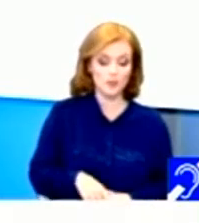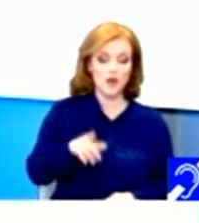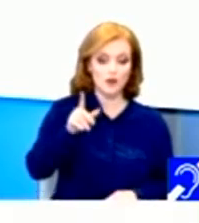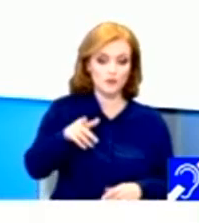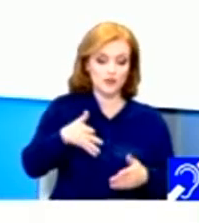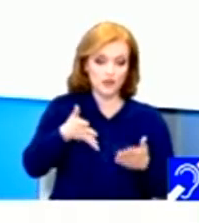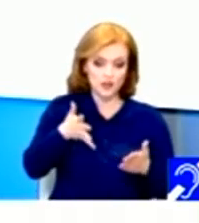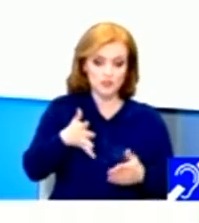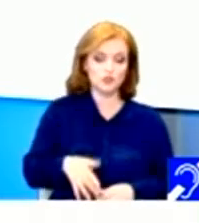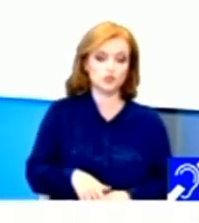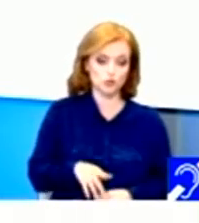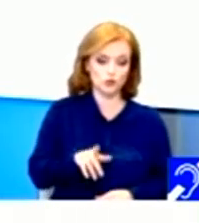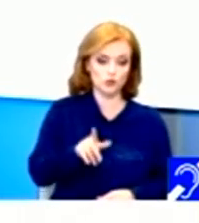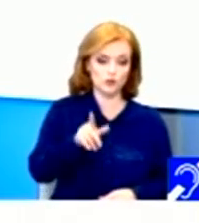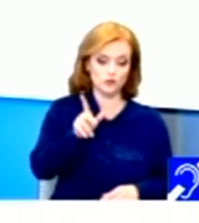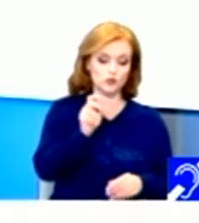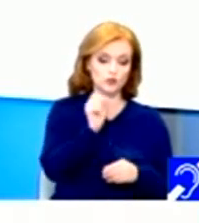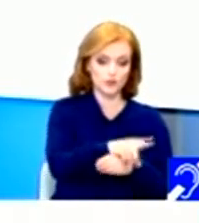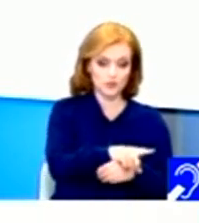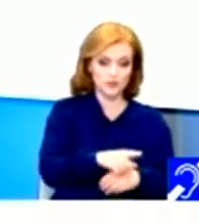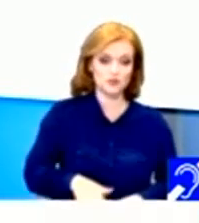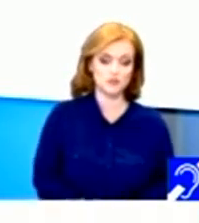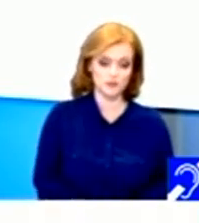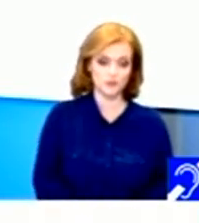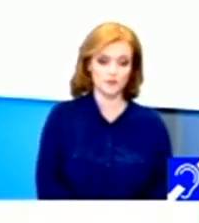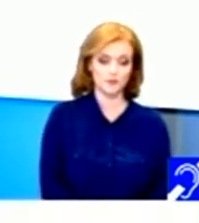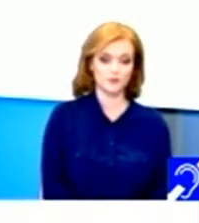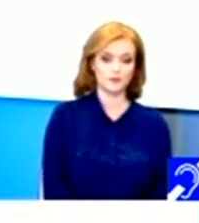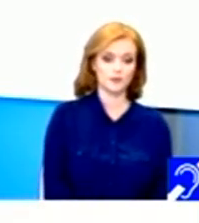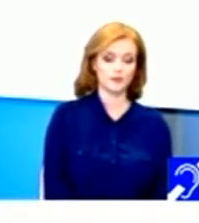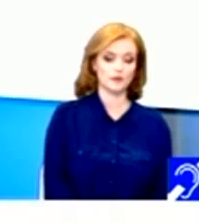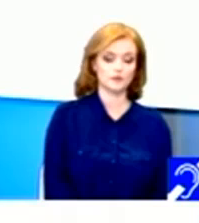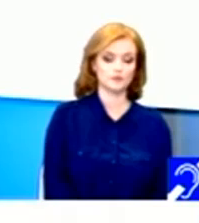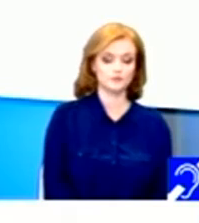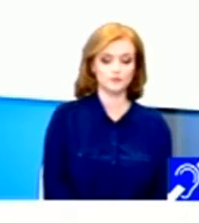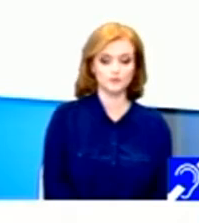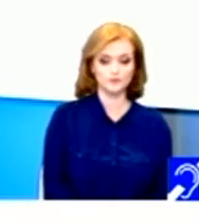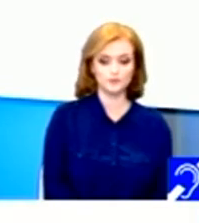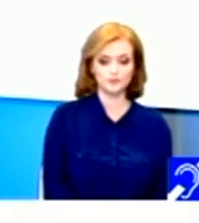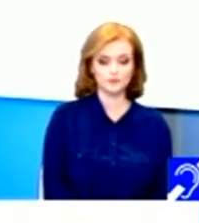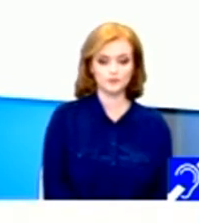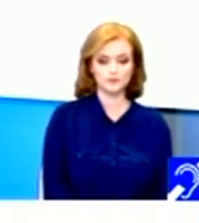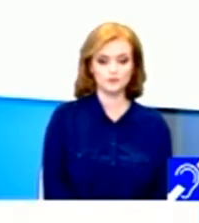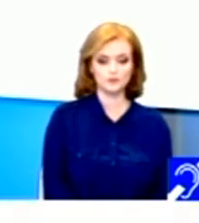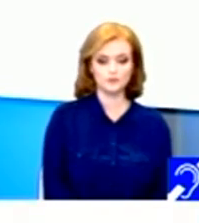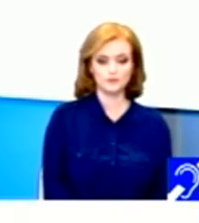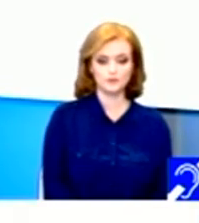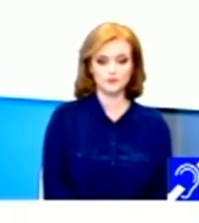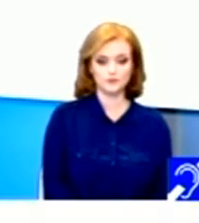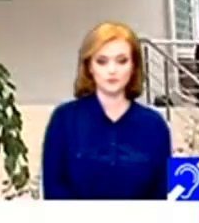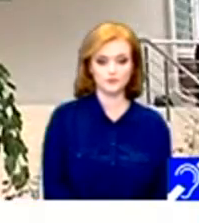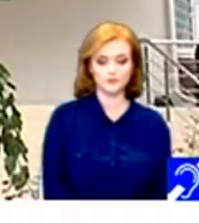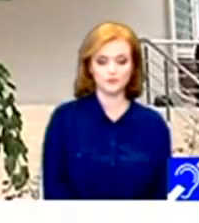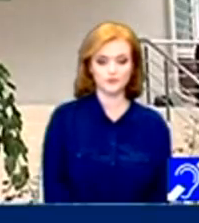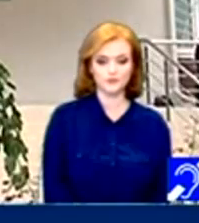Apel drept una politică, menită să-i crească popularitatea lui Năstase în preajma scrutinului electoral din 20 octombrie.